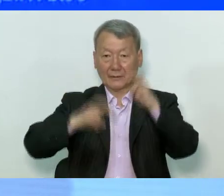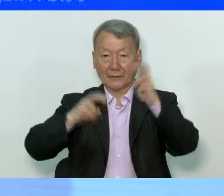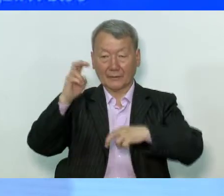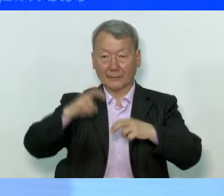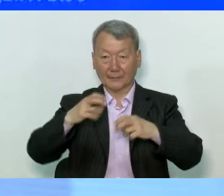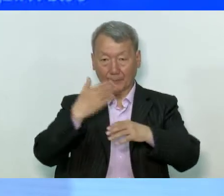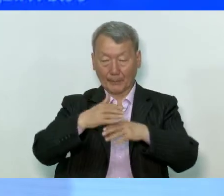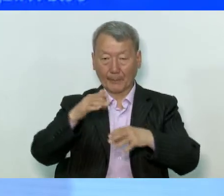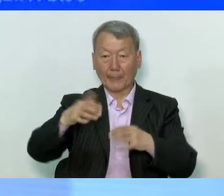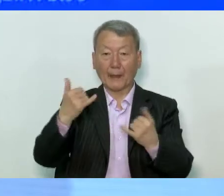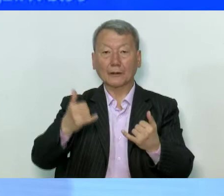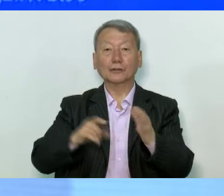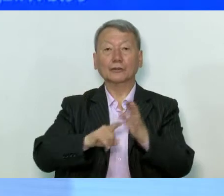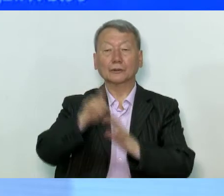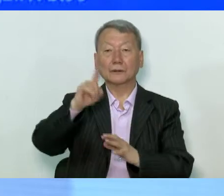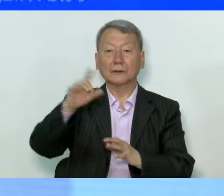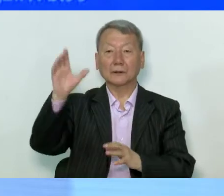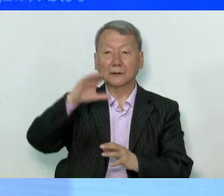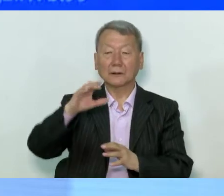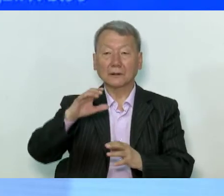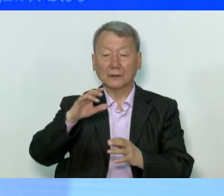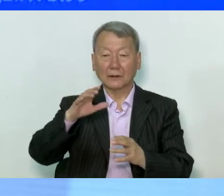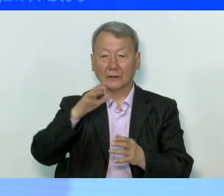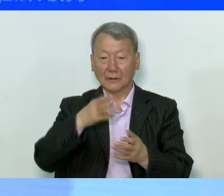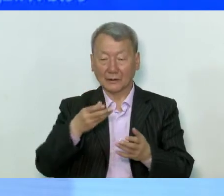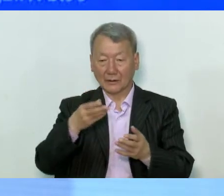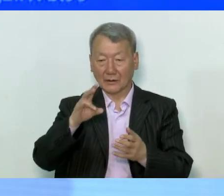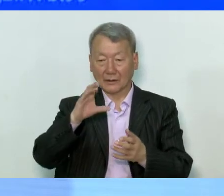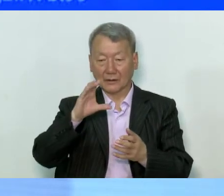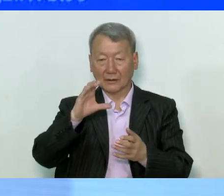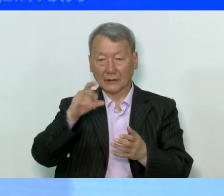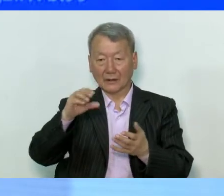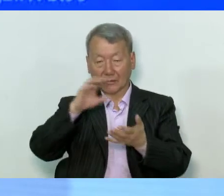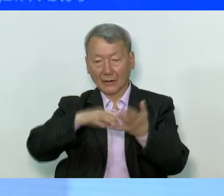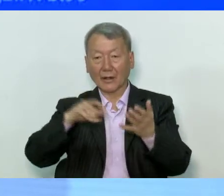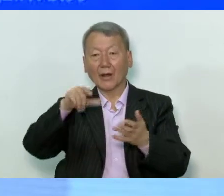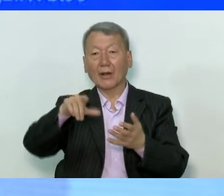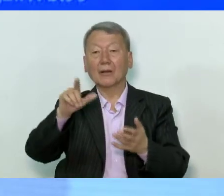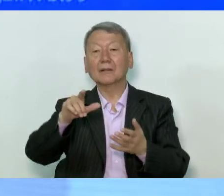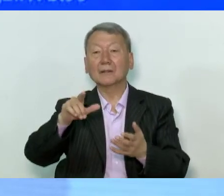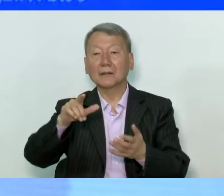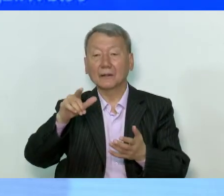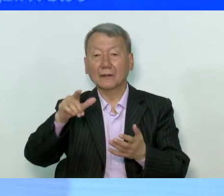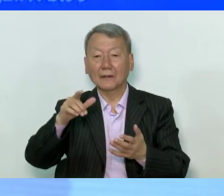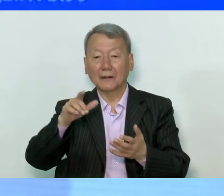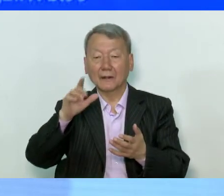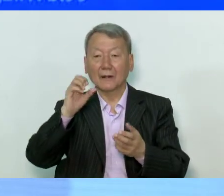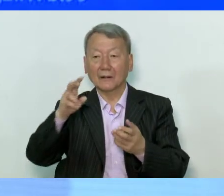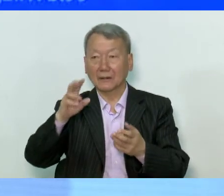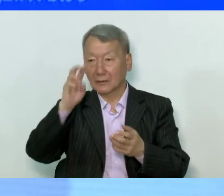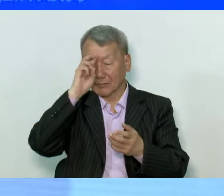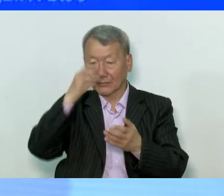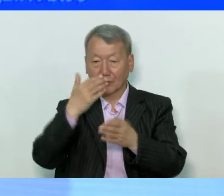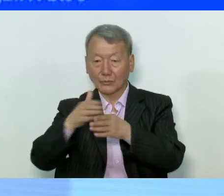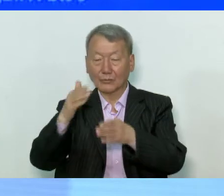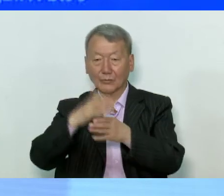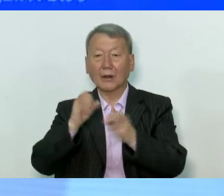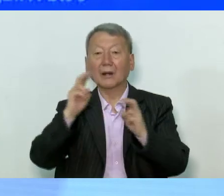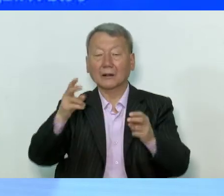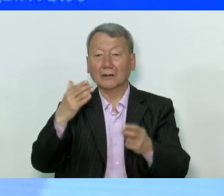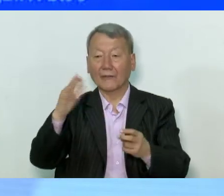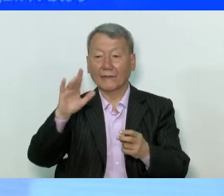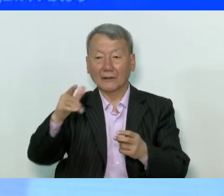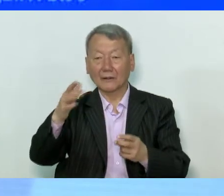берилди. Мындан ары ишкерлерди салыкты убагында төгүү кыйынчылыгы болбойбу? Негизи салык жыйноо, жергиликтүү казынаны толтуруу иштери кандай жүрүп